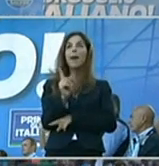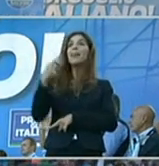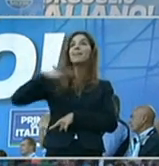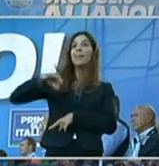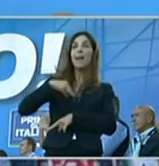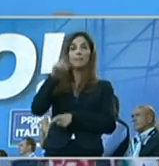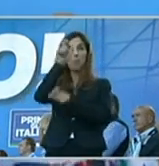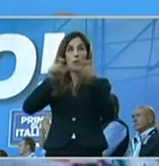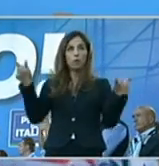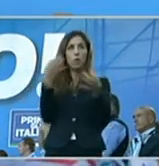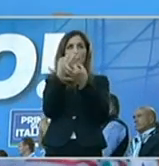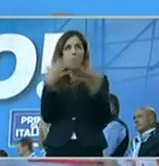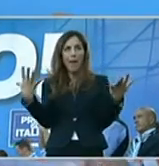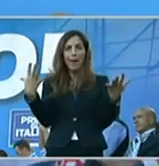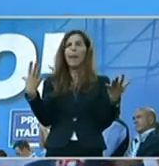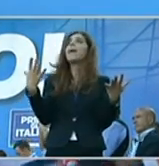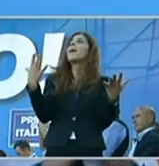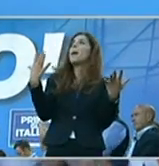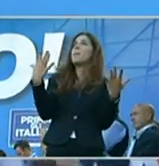per bene e le persone per male.